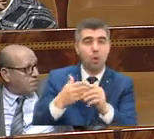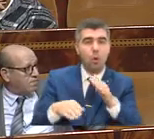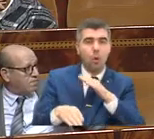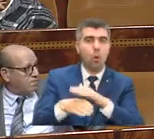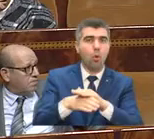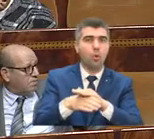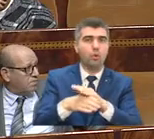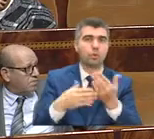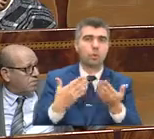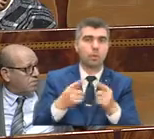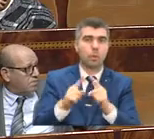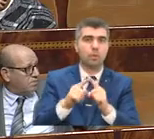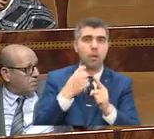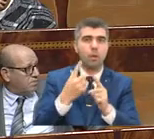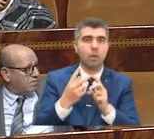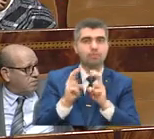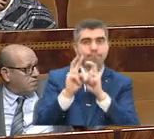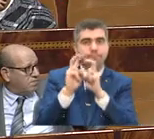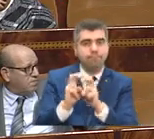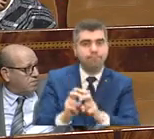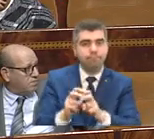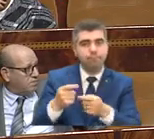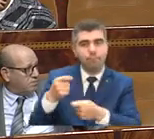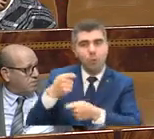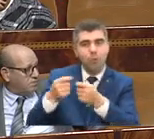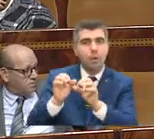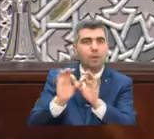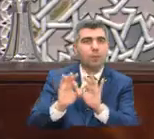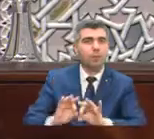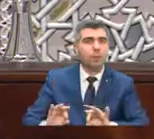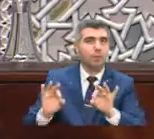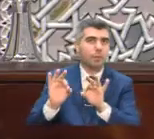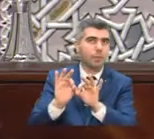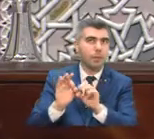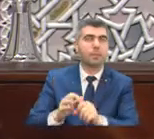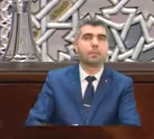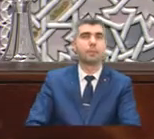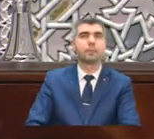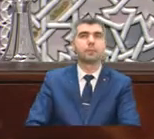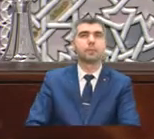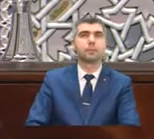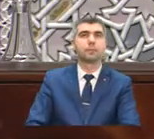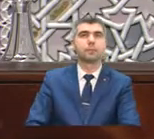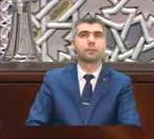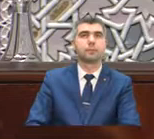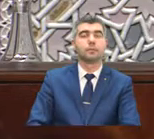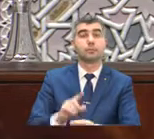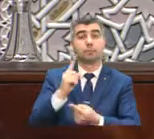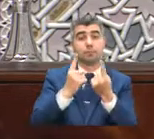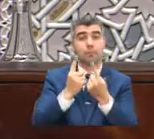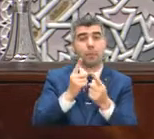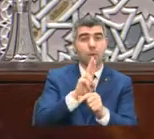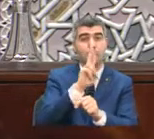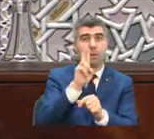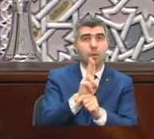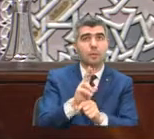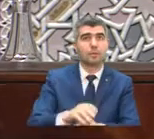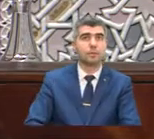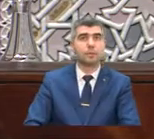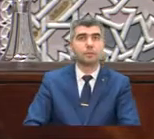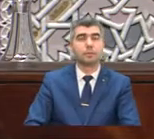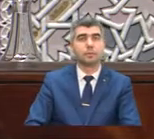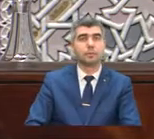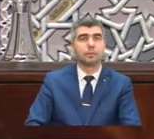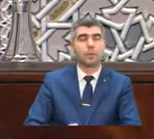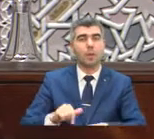لانه ولا ركود اقتصادي كما كيقولوا الجميع. شكرا سيد النائب. شكرا سيد النائب. هل من تعقيب اضافي؟ كلمه